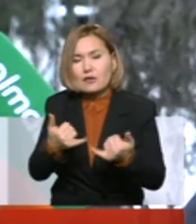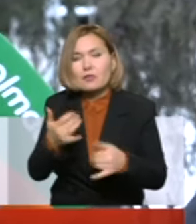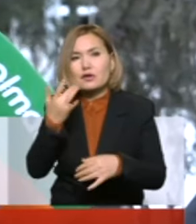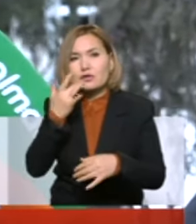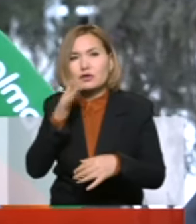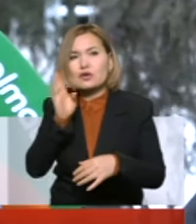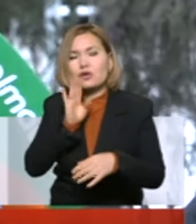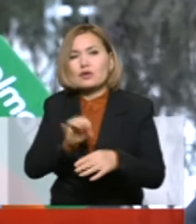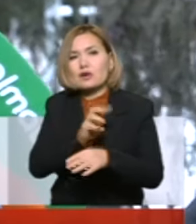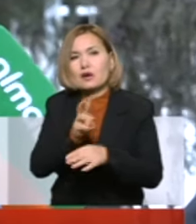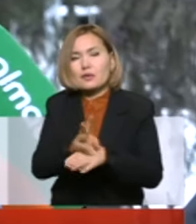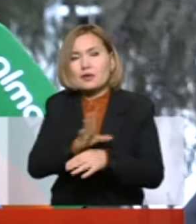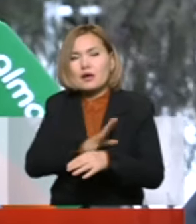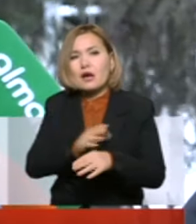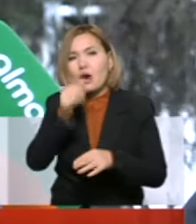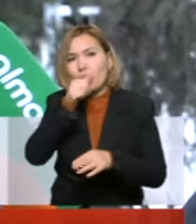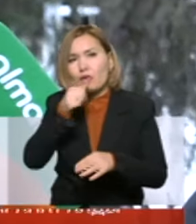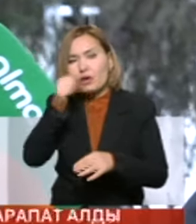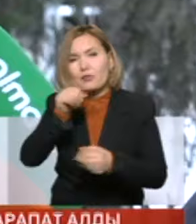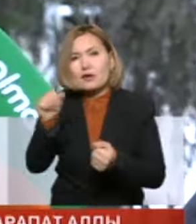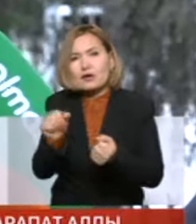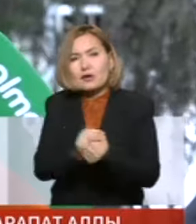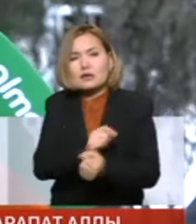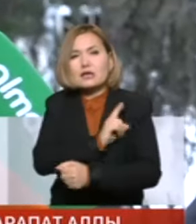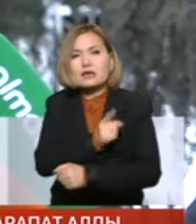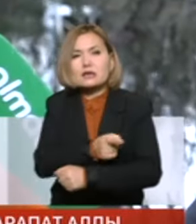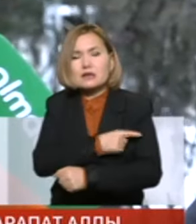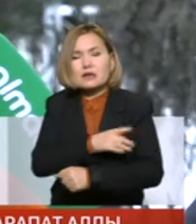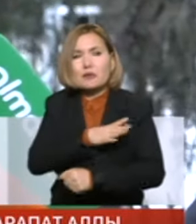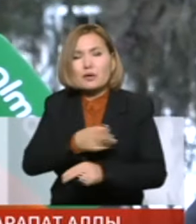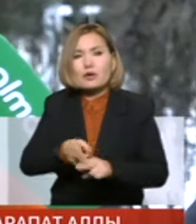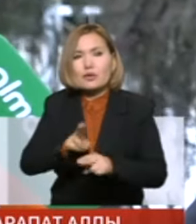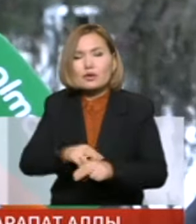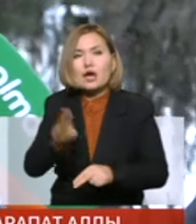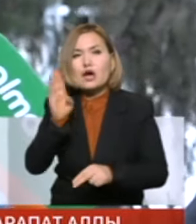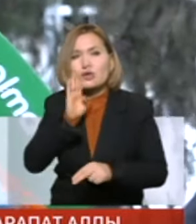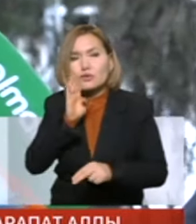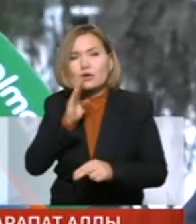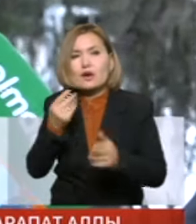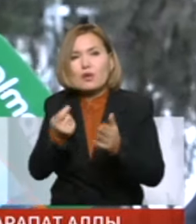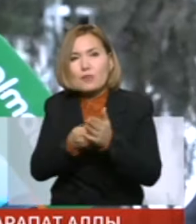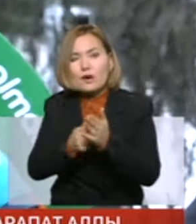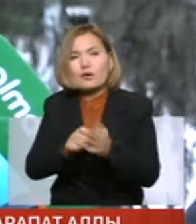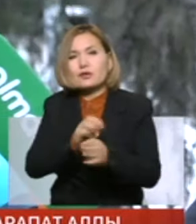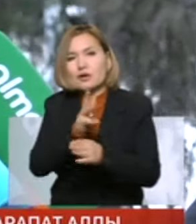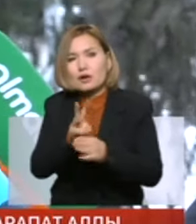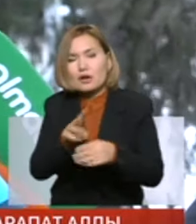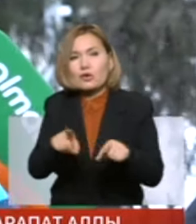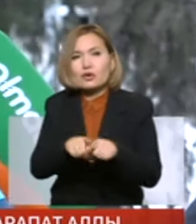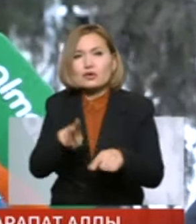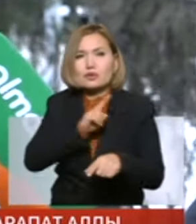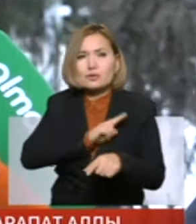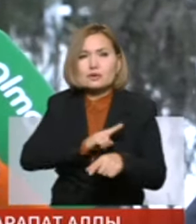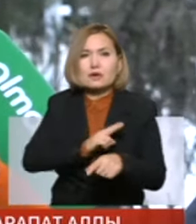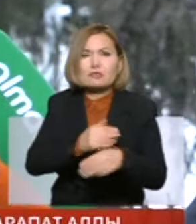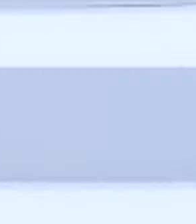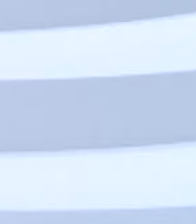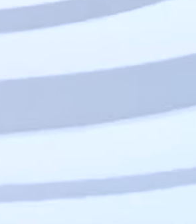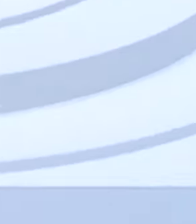жылдары, қуаңшылық болған жағдайда биотехникалық шаралар жүргіземіз. Бұған жем шөп шашу деген сияқты жұмыстар.